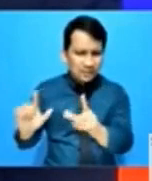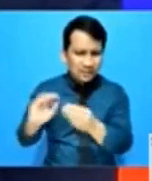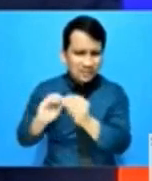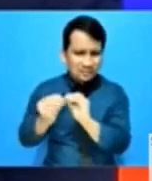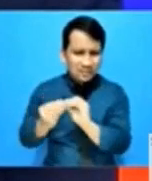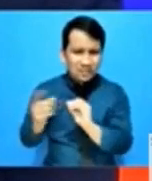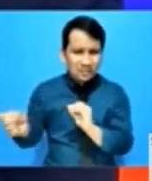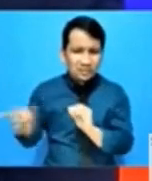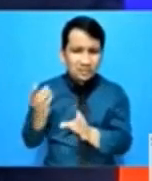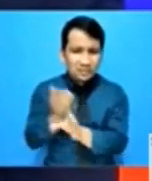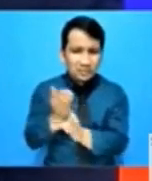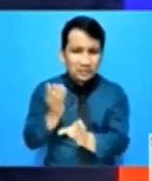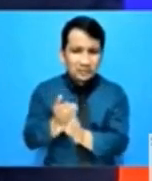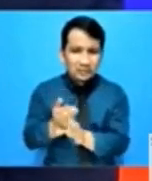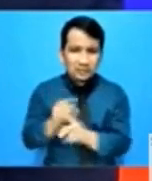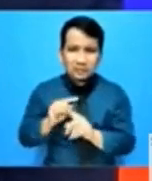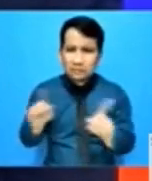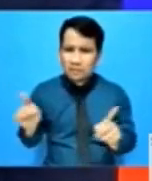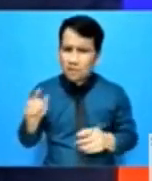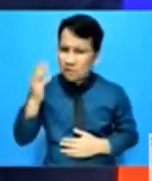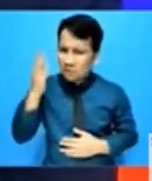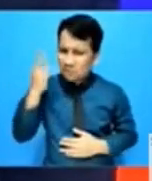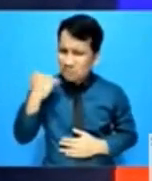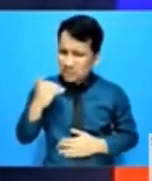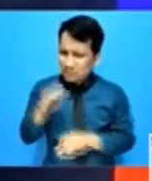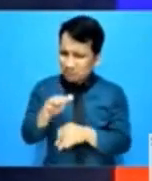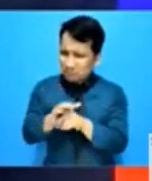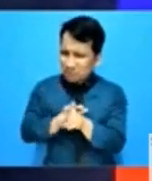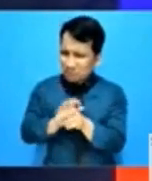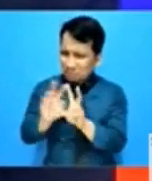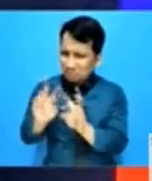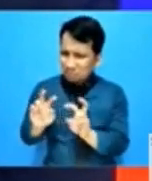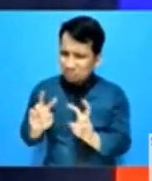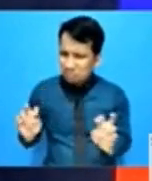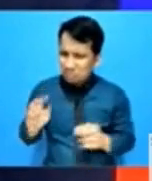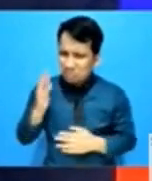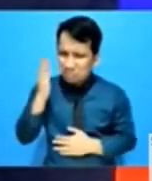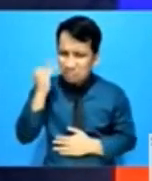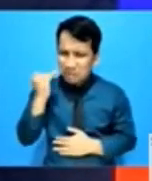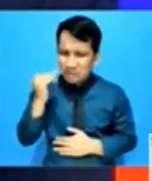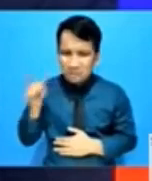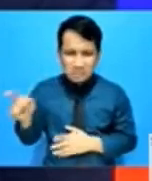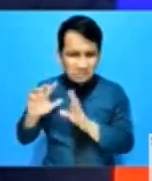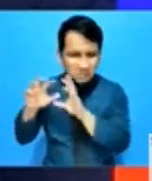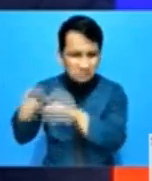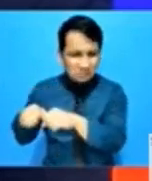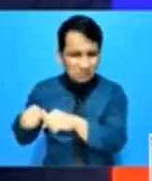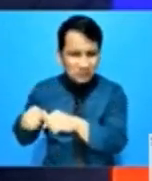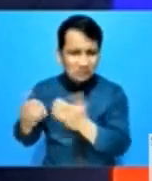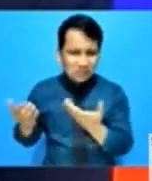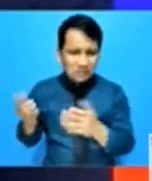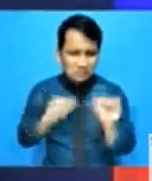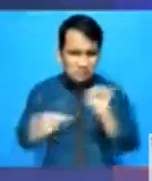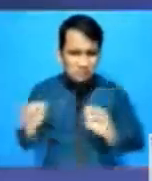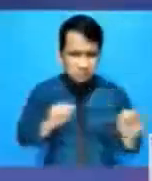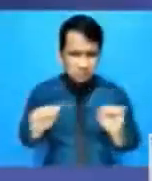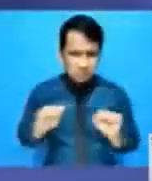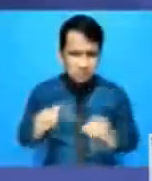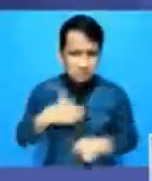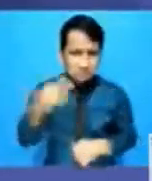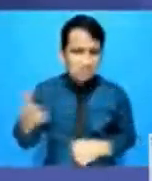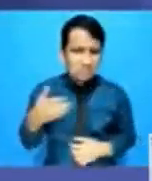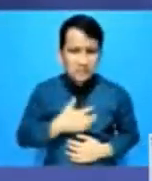nakabanggang sasakyan, bakit usad pagong pa rin ang investigasyon? Yan ang reklamo ng ating inaksyonan.